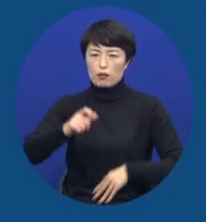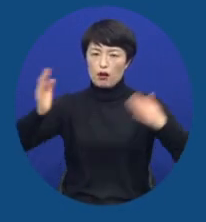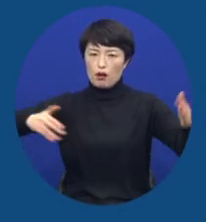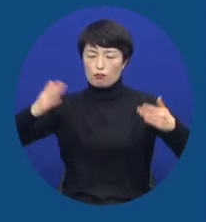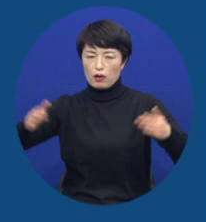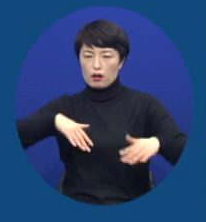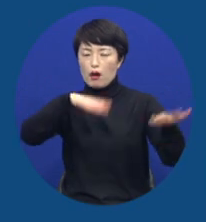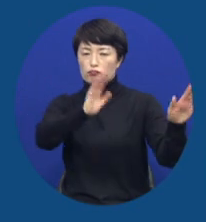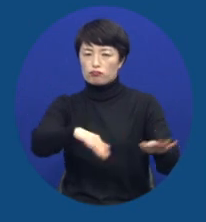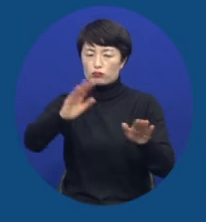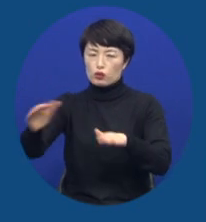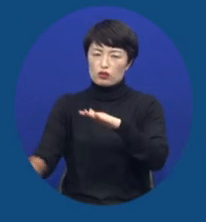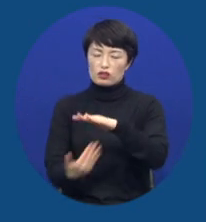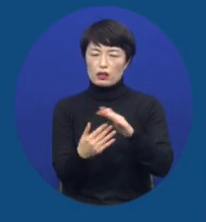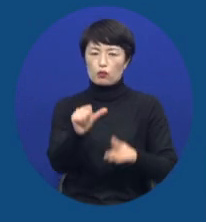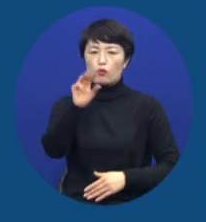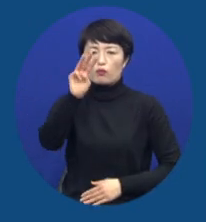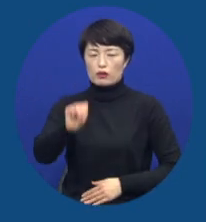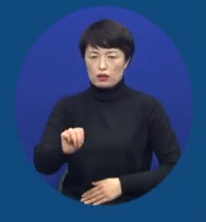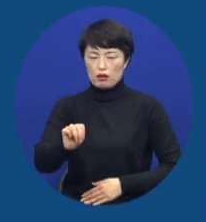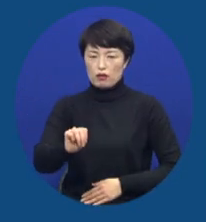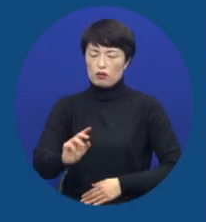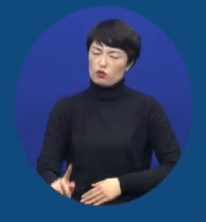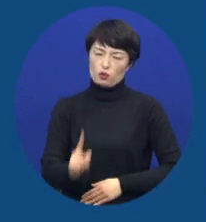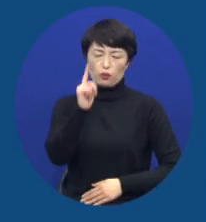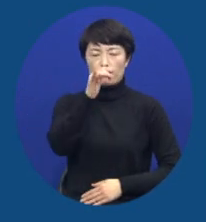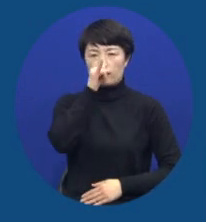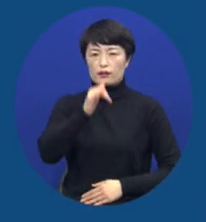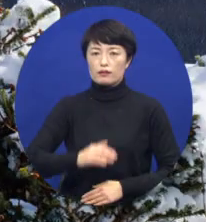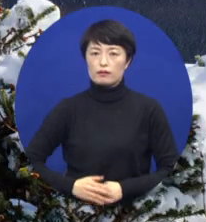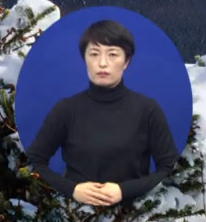최고 5m 까지 매우 높게 일겠습니다